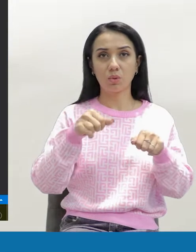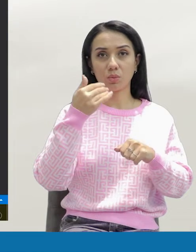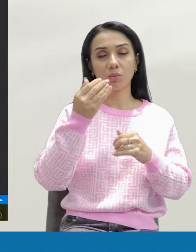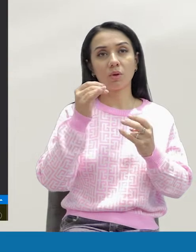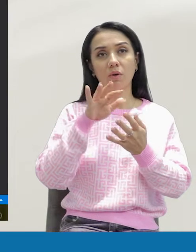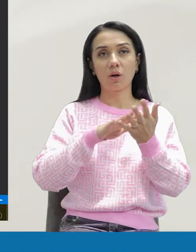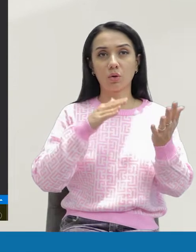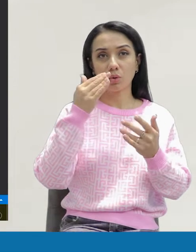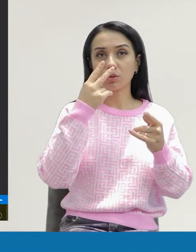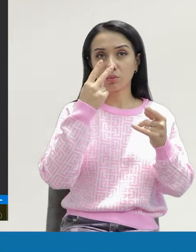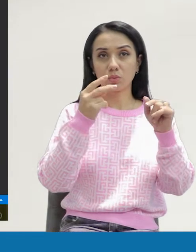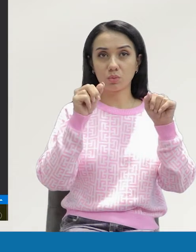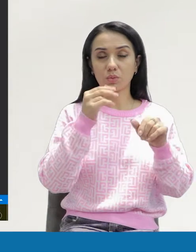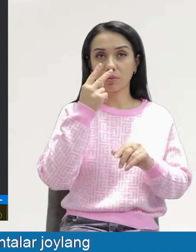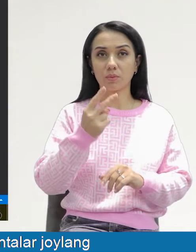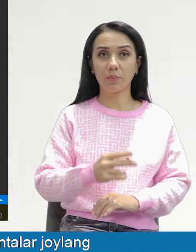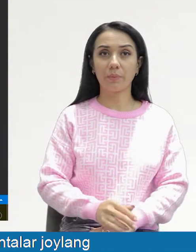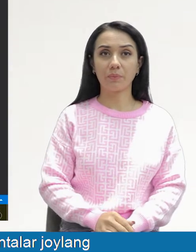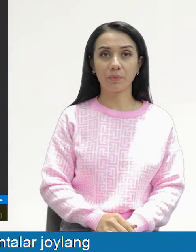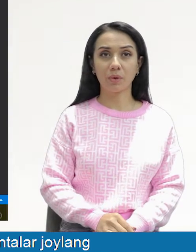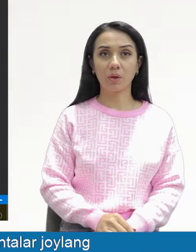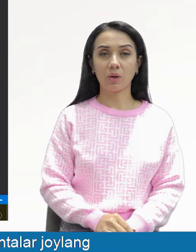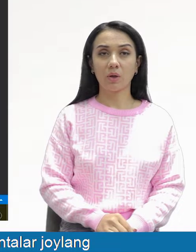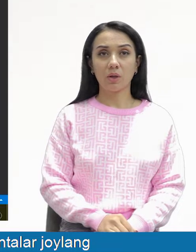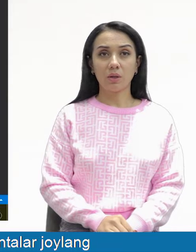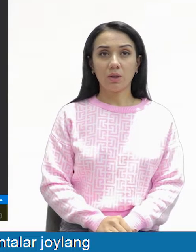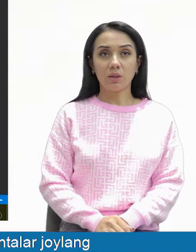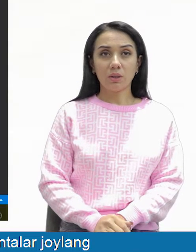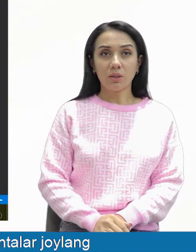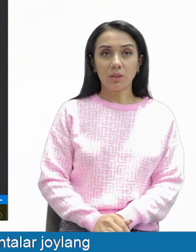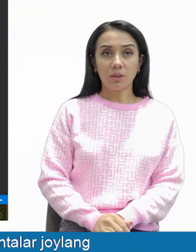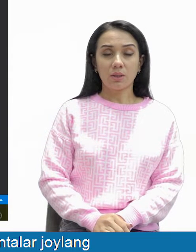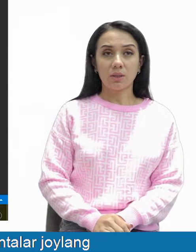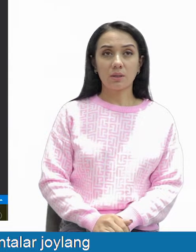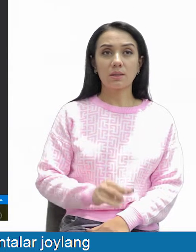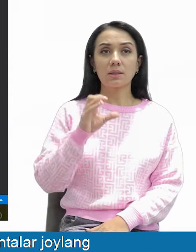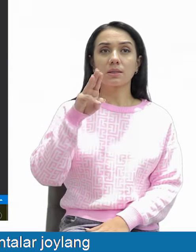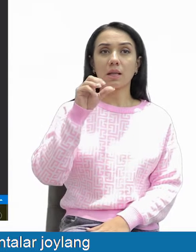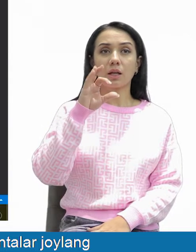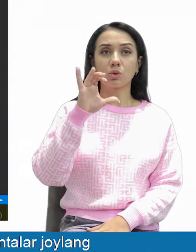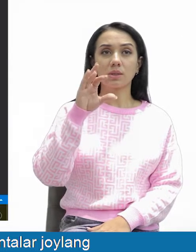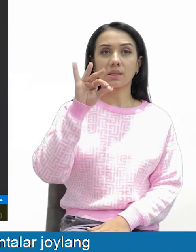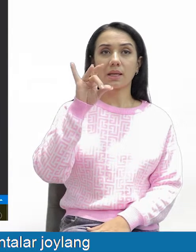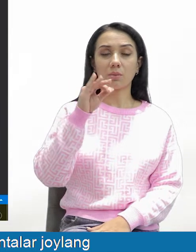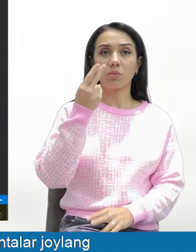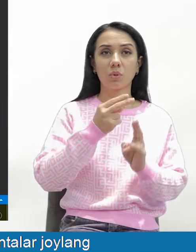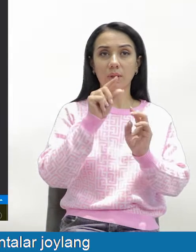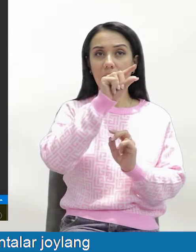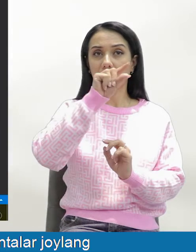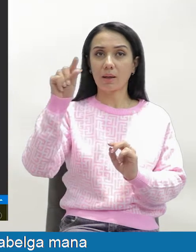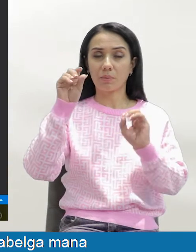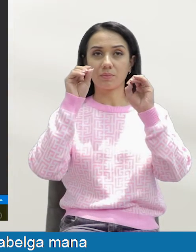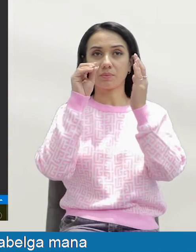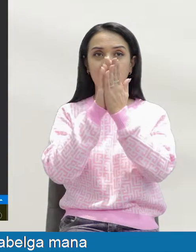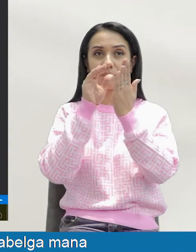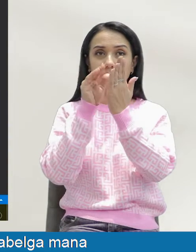hokazo. Tushunarli. Xo'sh. Mana status stripni ichini ochsak, mana bu yerga komponentlar